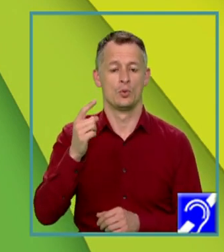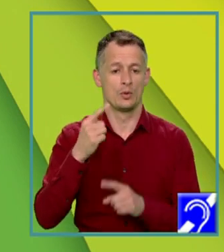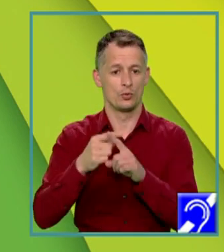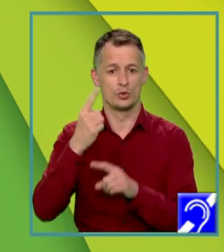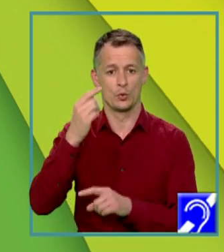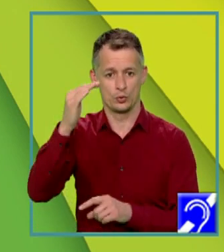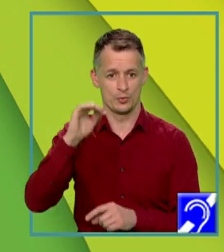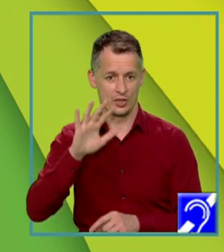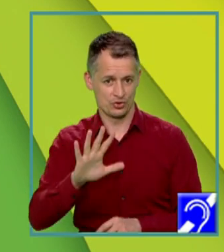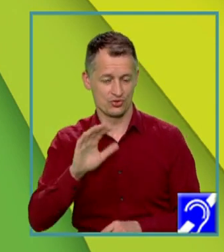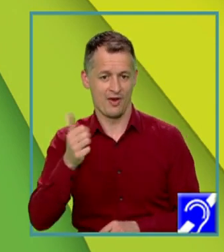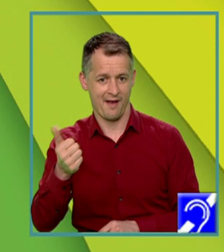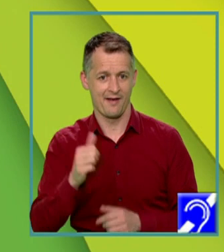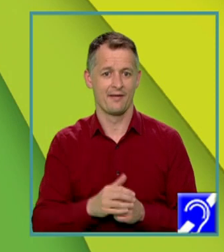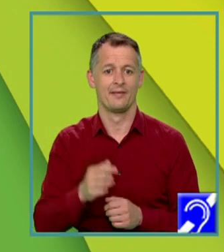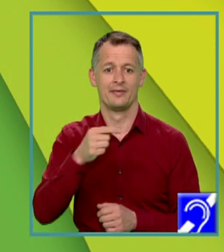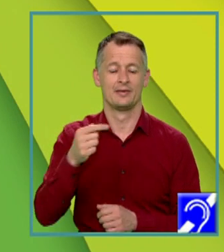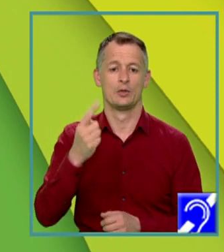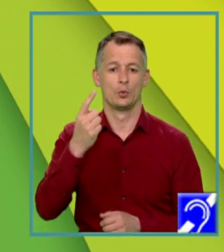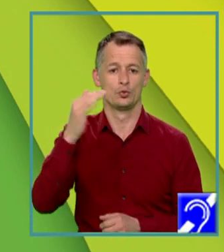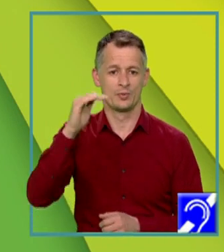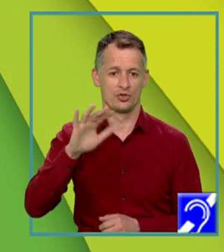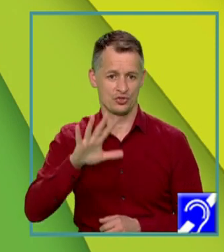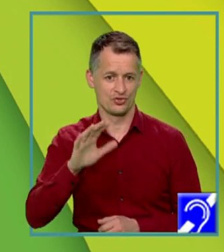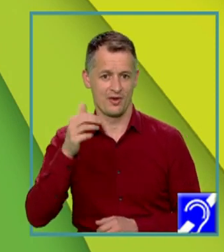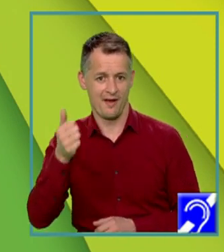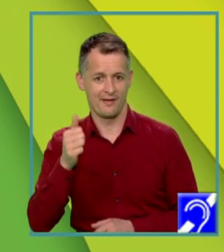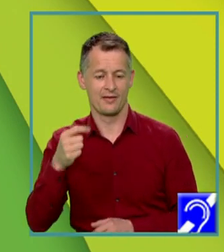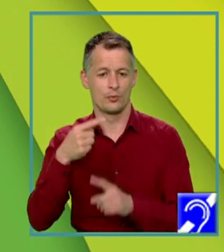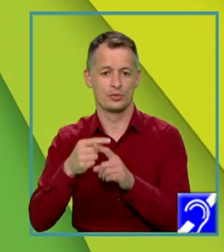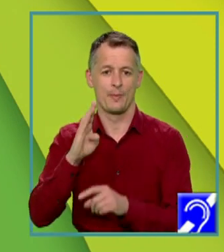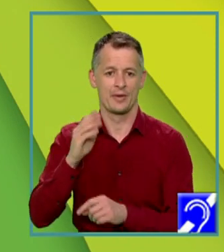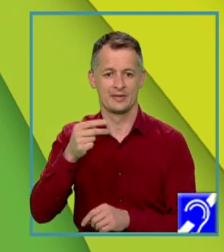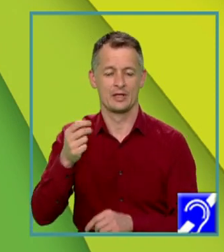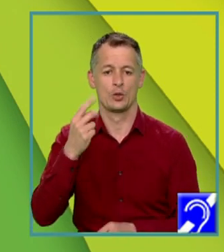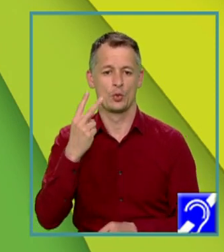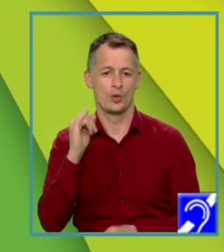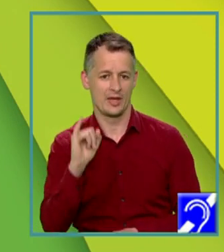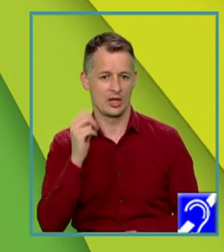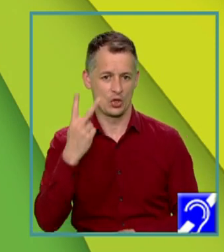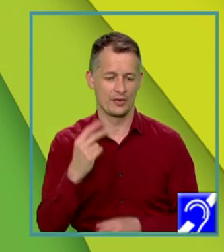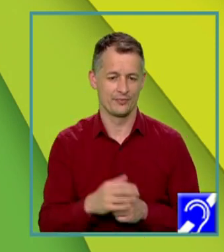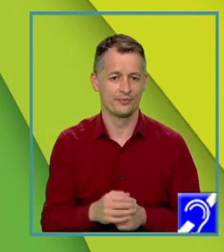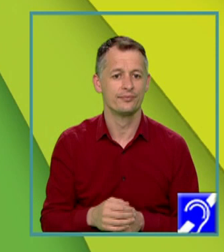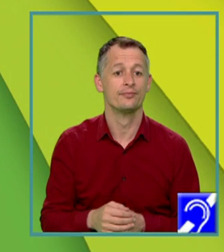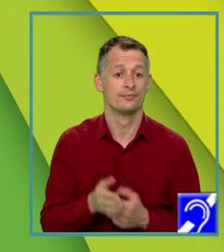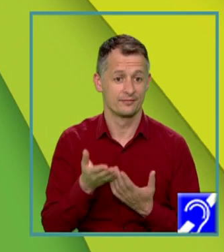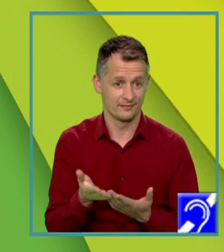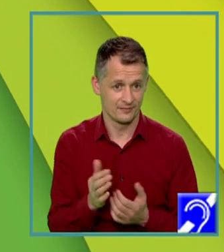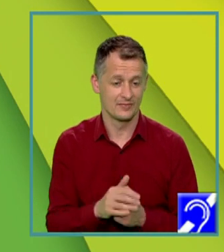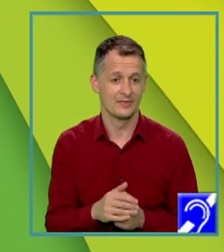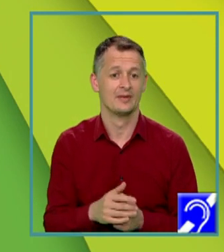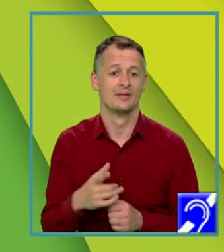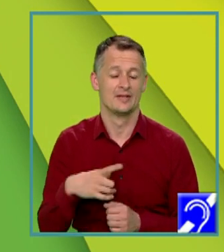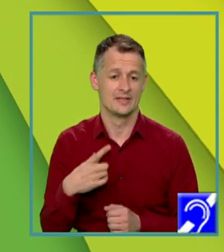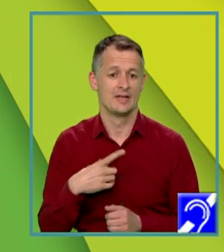a egal cu 1 supra 5 a înmulțit cu B egal cu e doi rezulta ca matricea b este